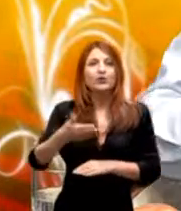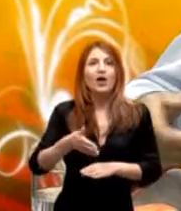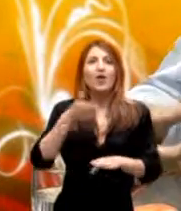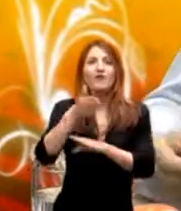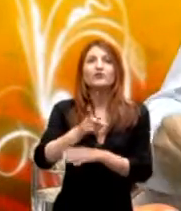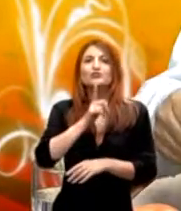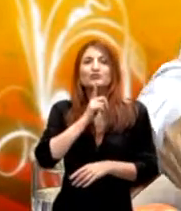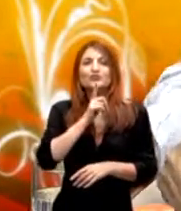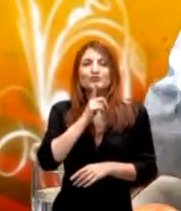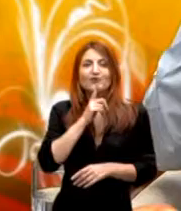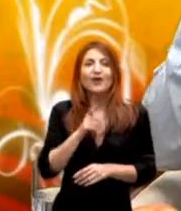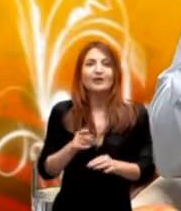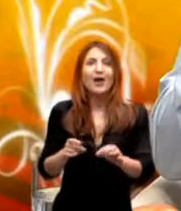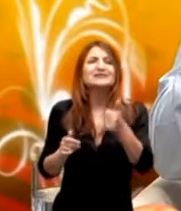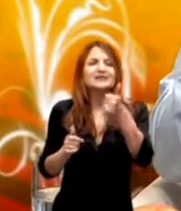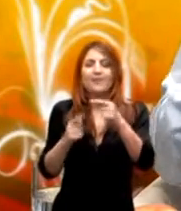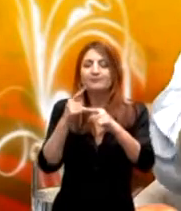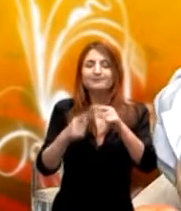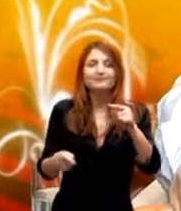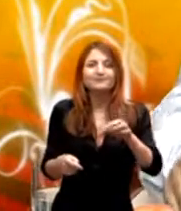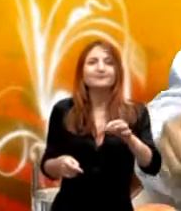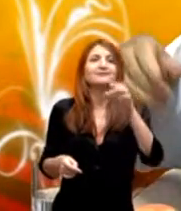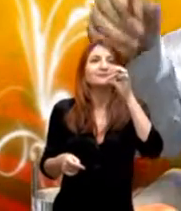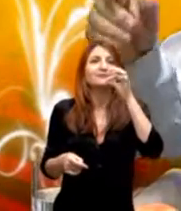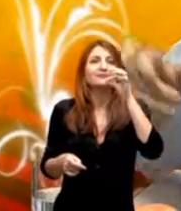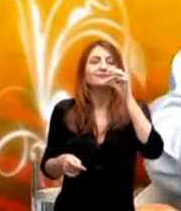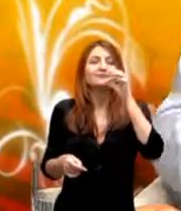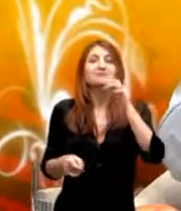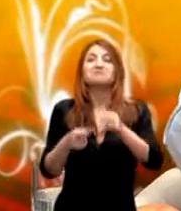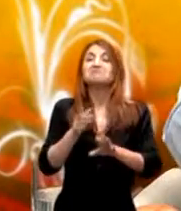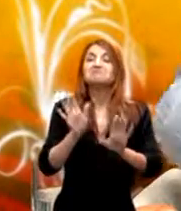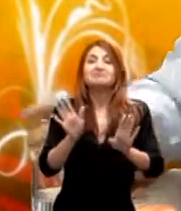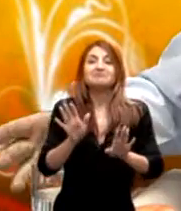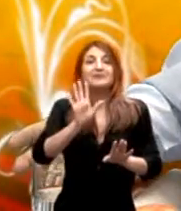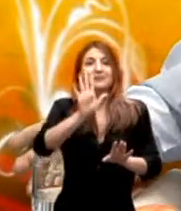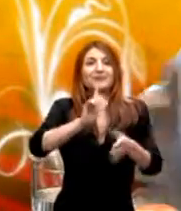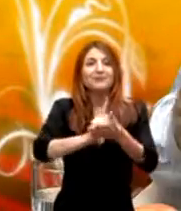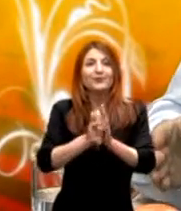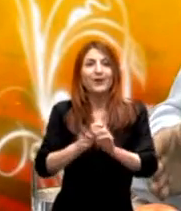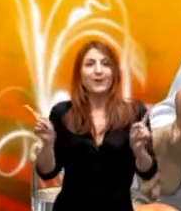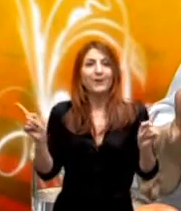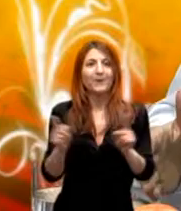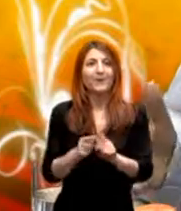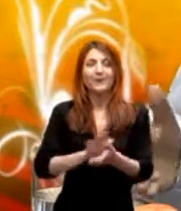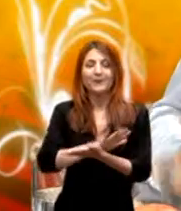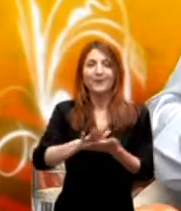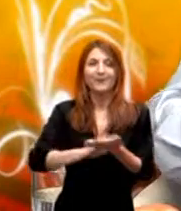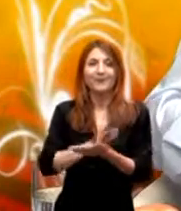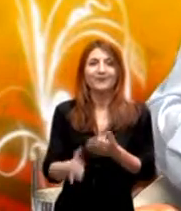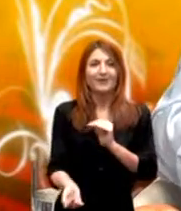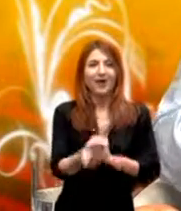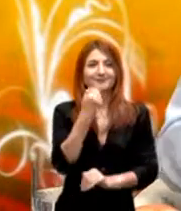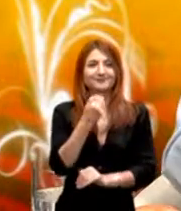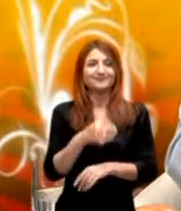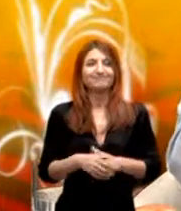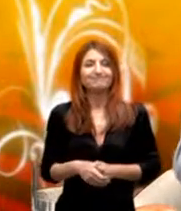i uzme čokoladicu, veli uzet ću samo pol rebra, uzme i veli za 5 minuta je gotova tabla. Pojedena. Gotovo. Da.